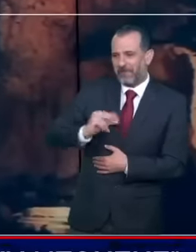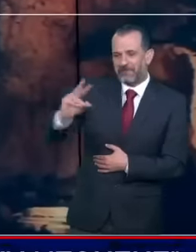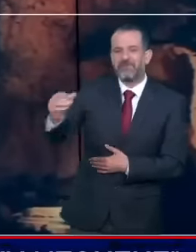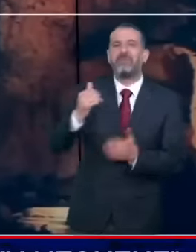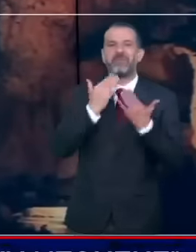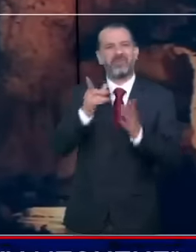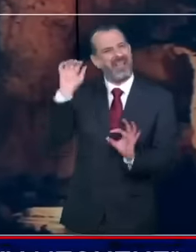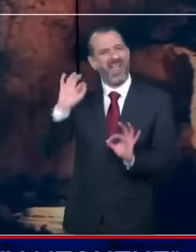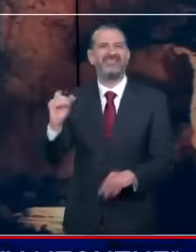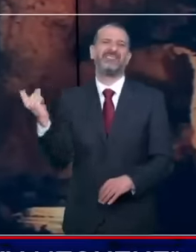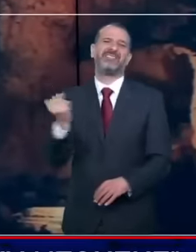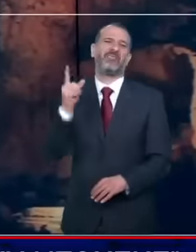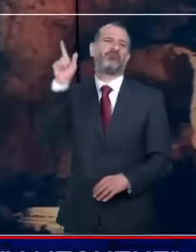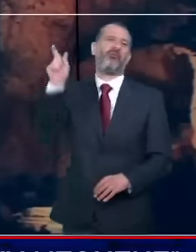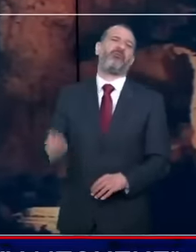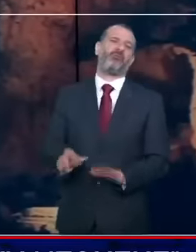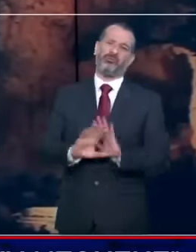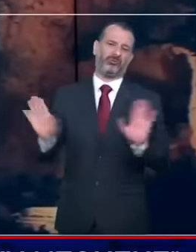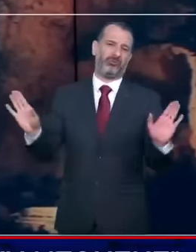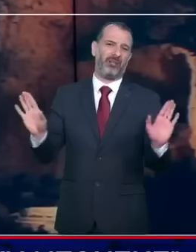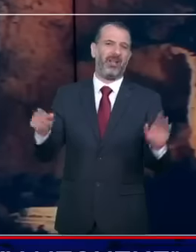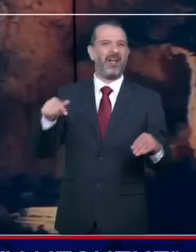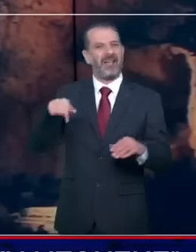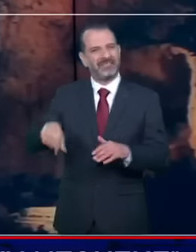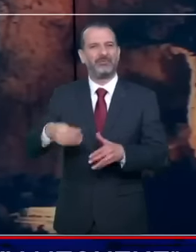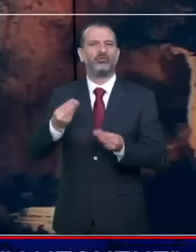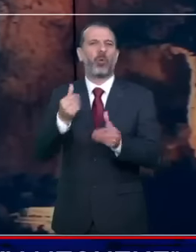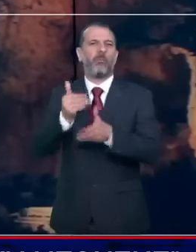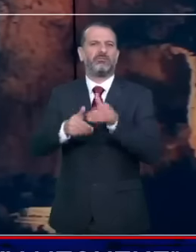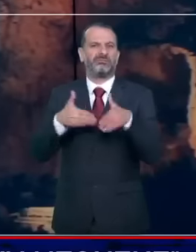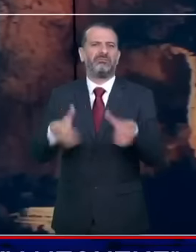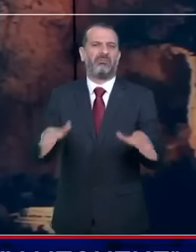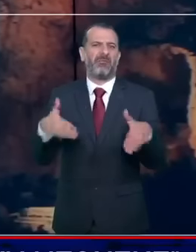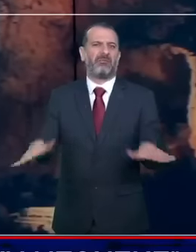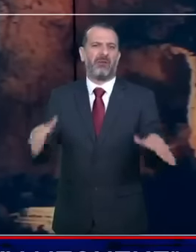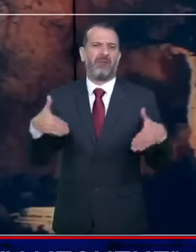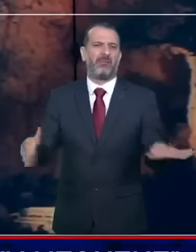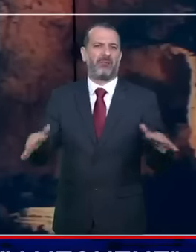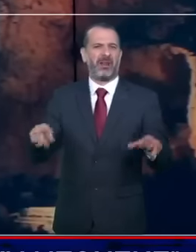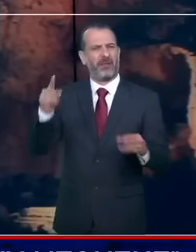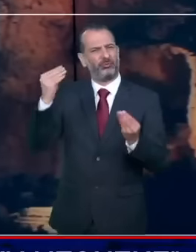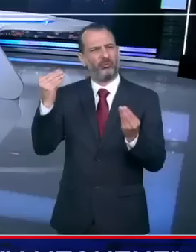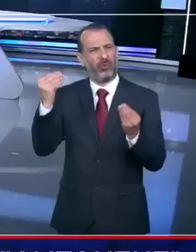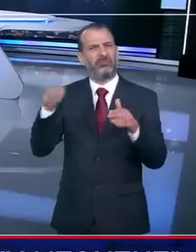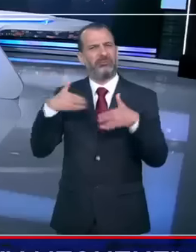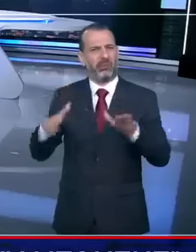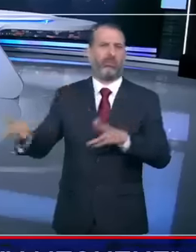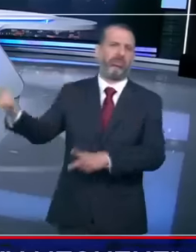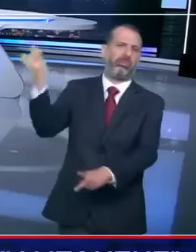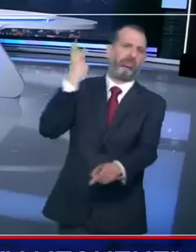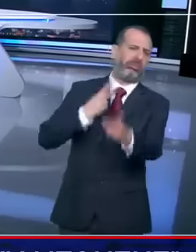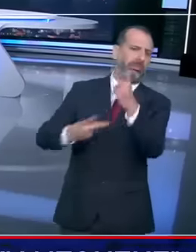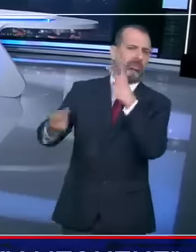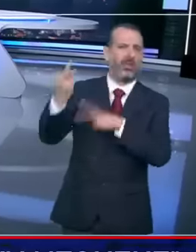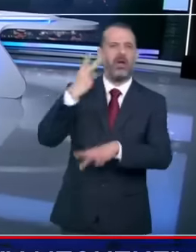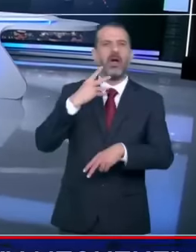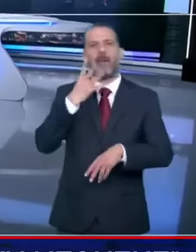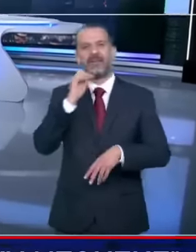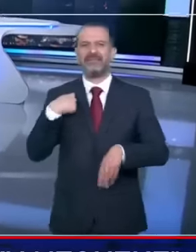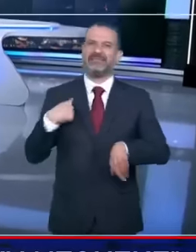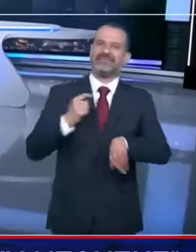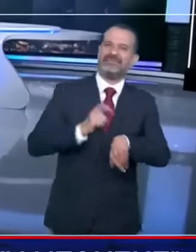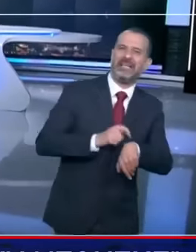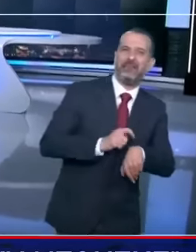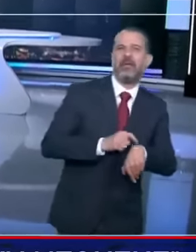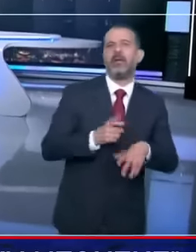τον κύριο Πρωθυπουργό. Εξάλλου γι' αυτό έχει βάλει και το σύστημα προπαγάνδας του να με χτυπάει δίθεν στις στιγμές που έχω με